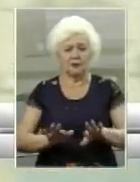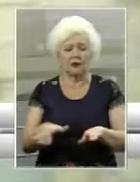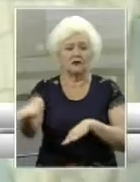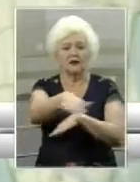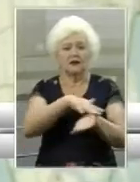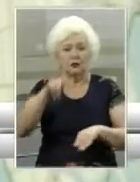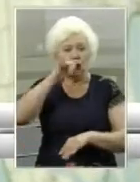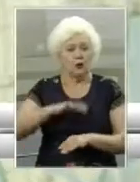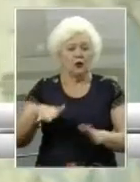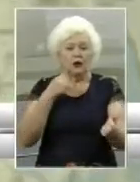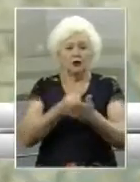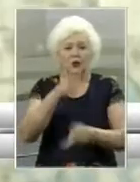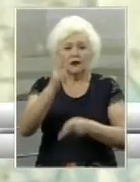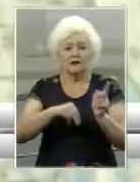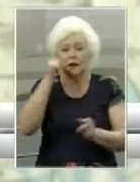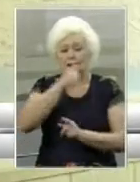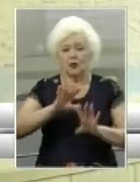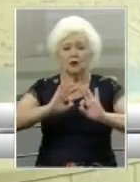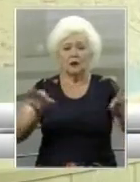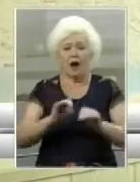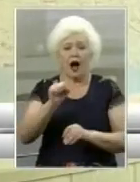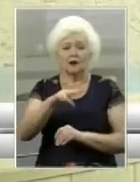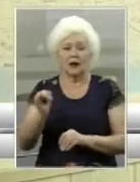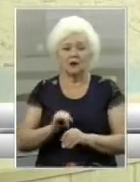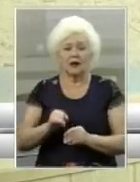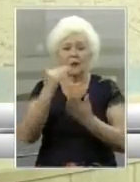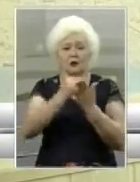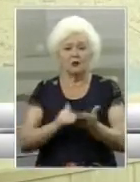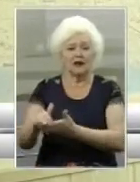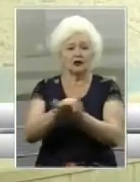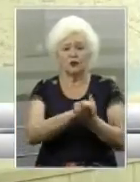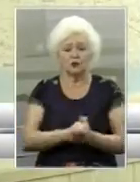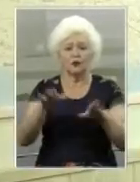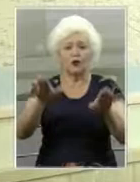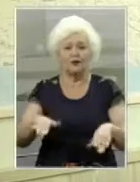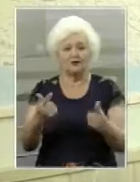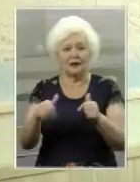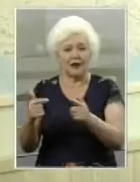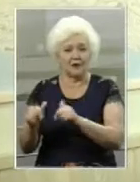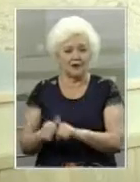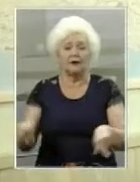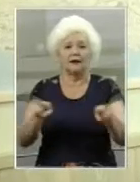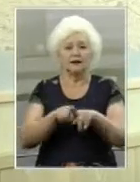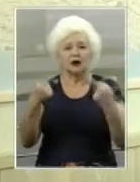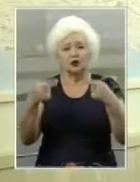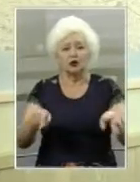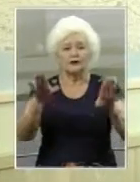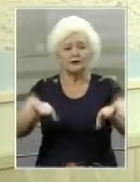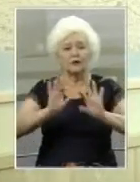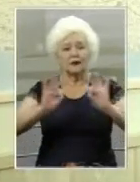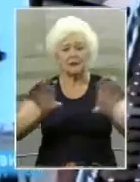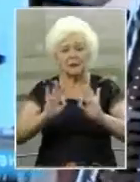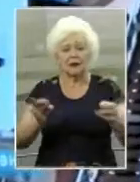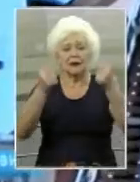території України до кінця року транслюватимуть в аналозі програму Суспільного телерадіомовлення та місцеві філії, а також інші місцеві мовники